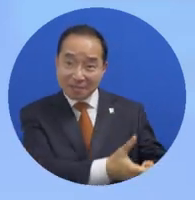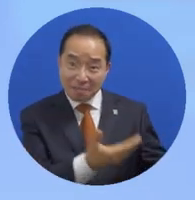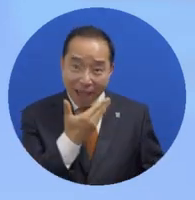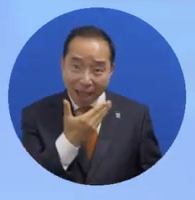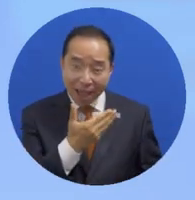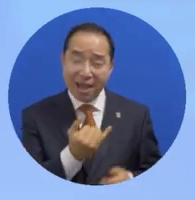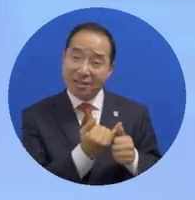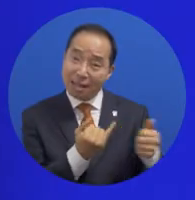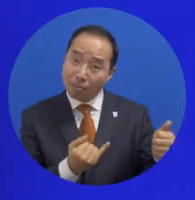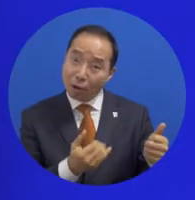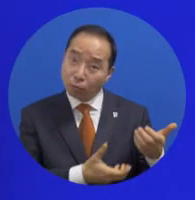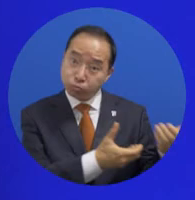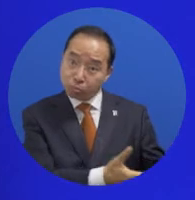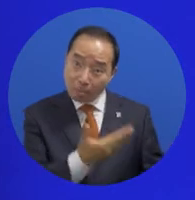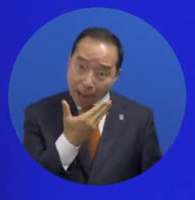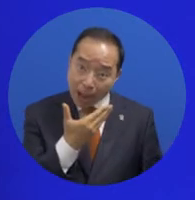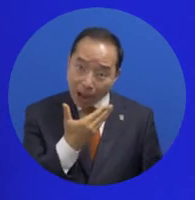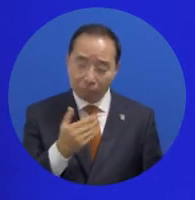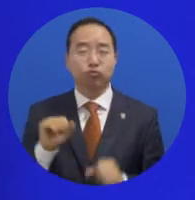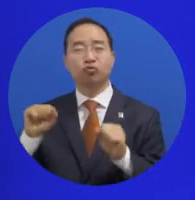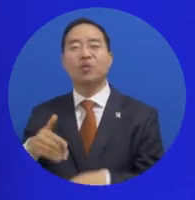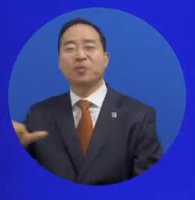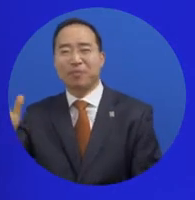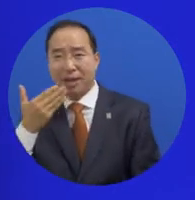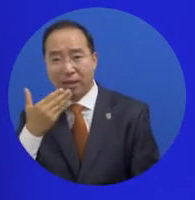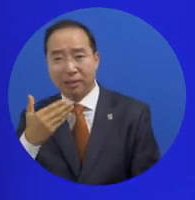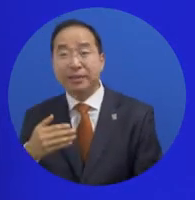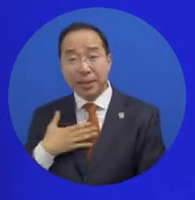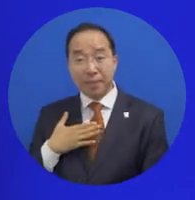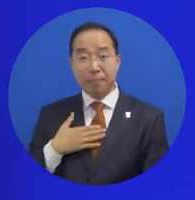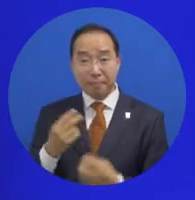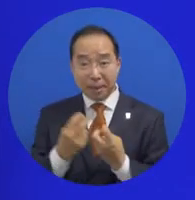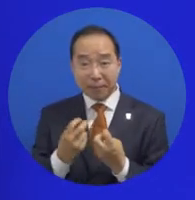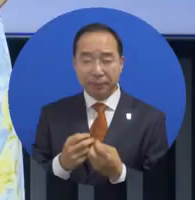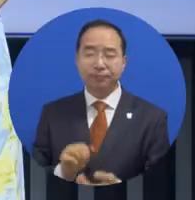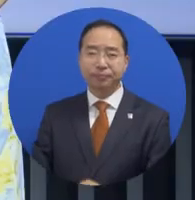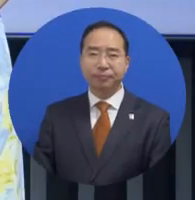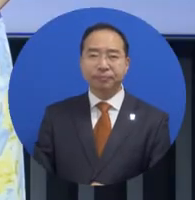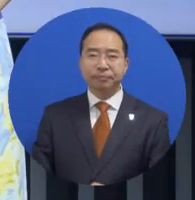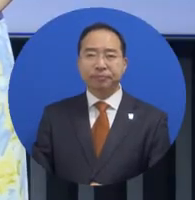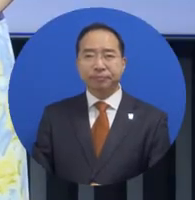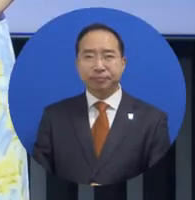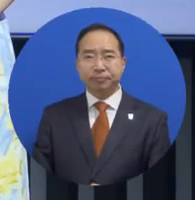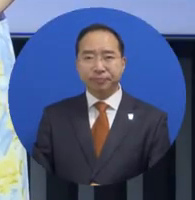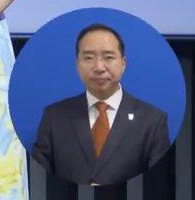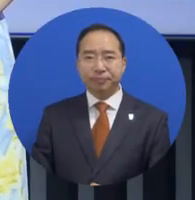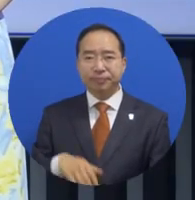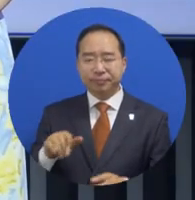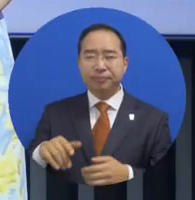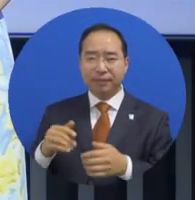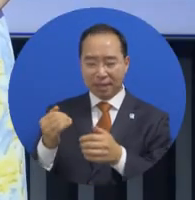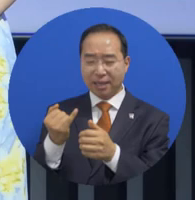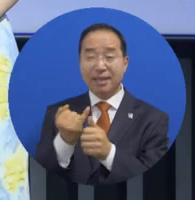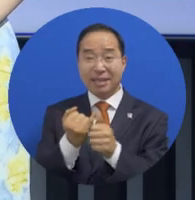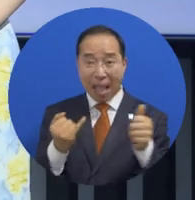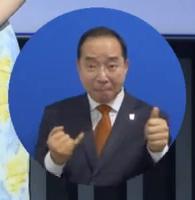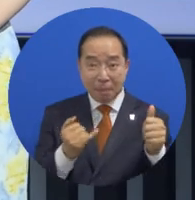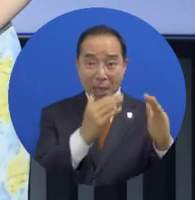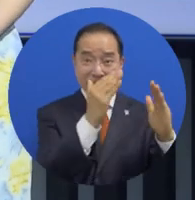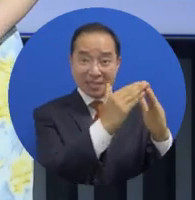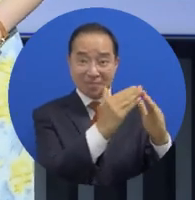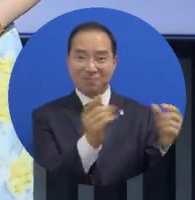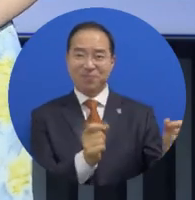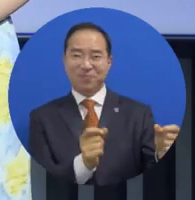남편도 좋고 네. 또 저는 한 가지 비결이 있었는데 우리 시댁 옆에서 딱 붙어서 살았거든요.